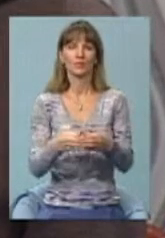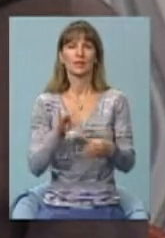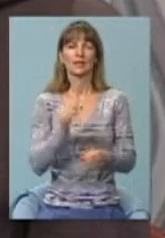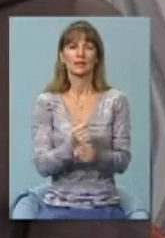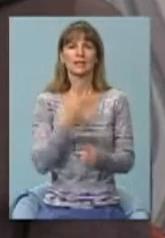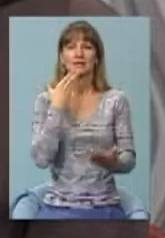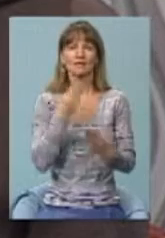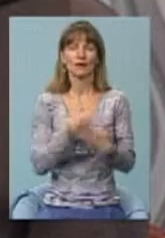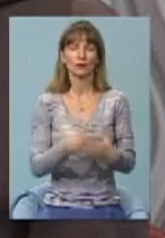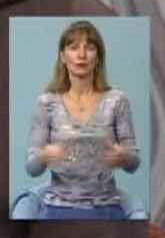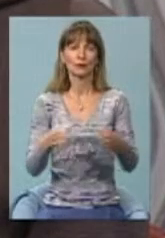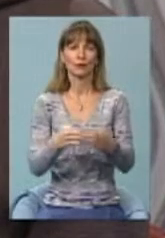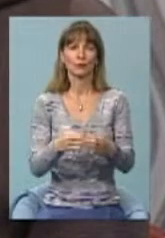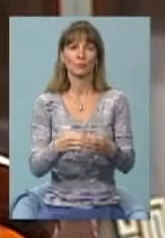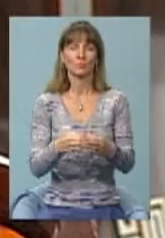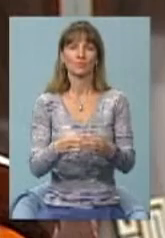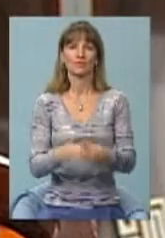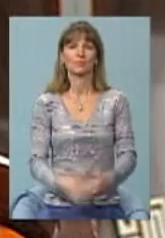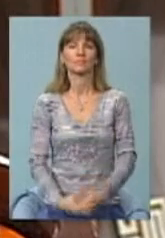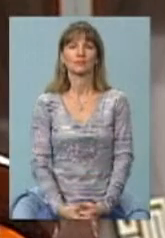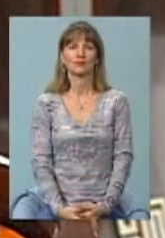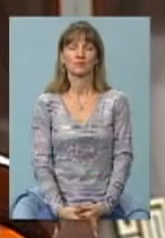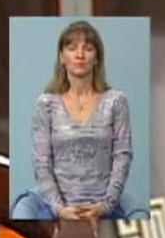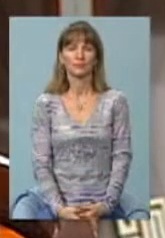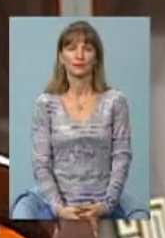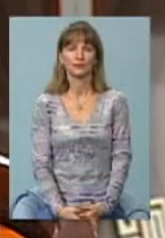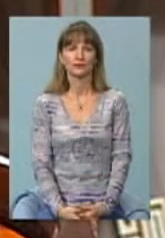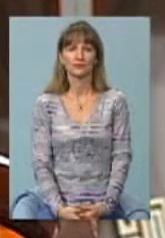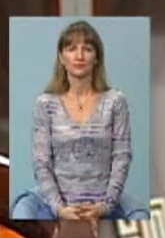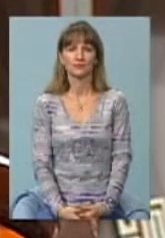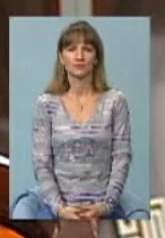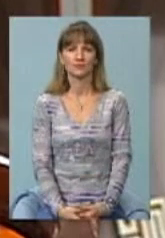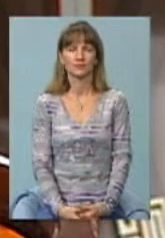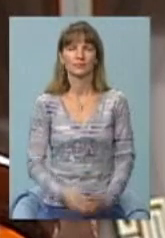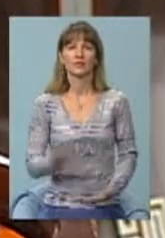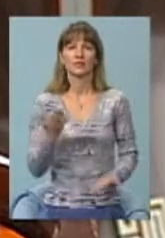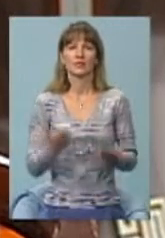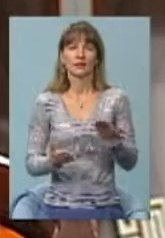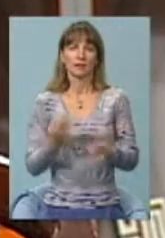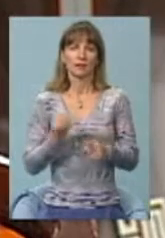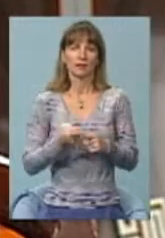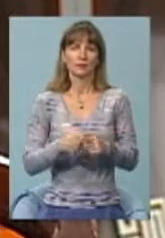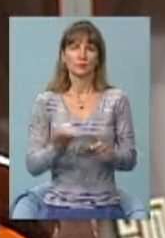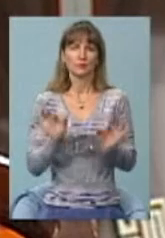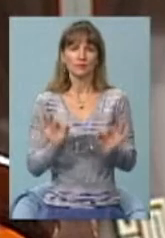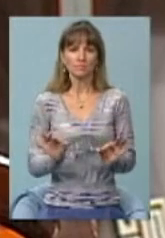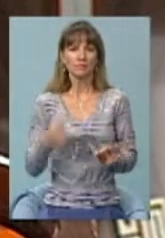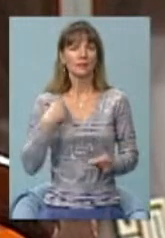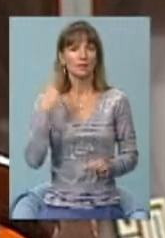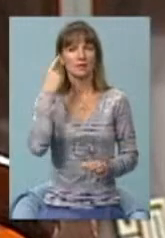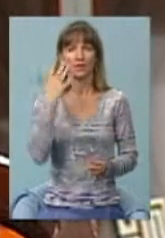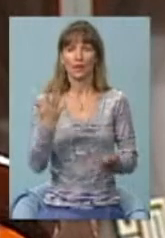створила свою таку от спілку. Ну, я напевно. Ну, певно, це правда. Я не